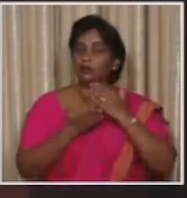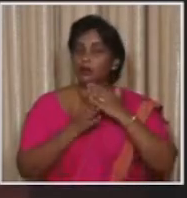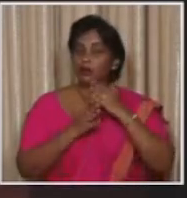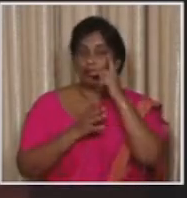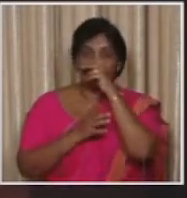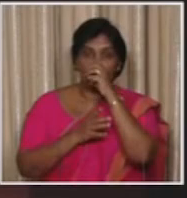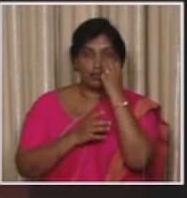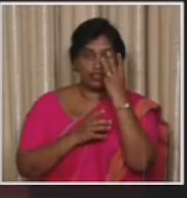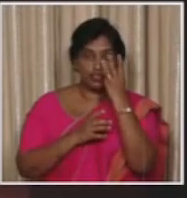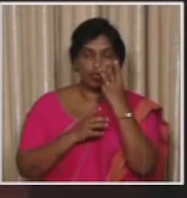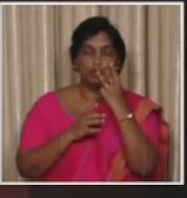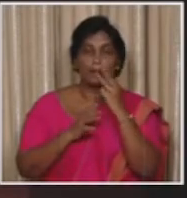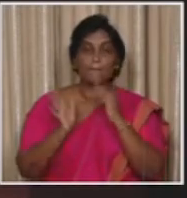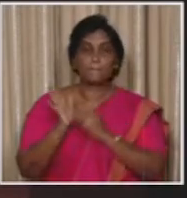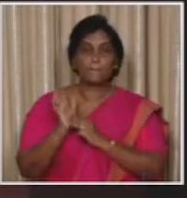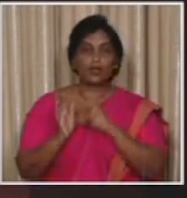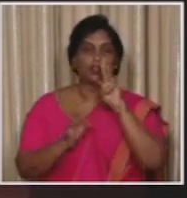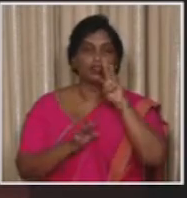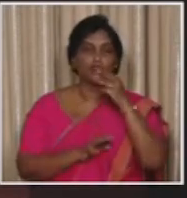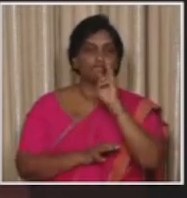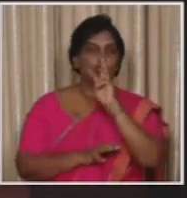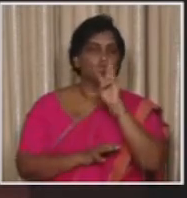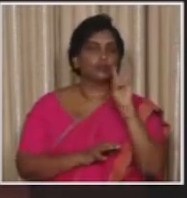කාර්තුවකට මිලියන 333ක්.